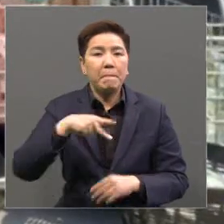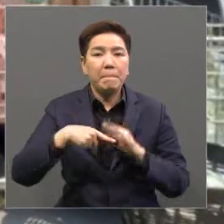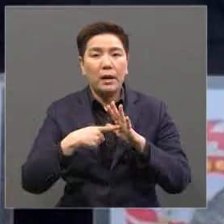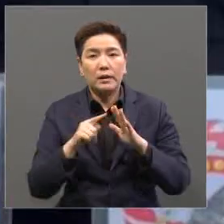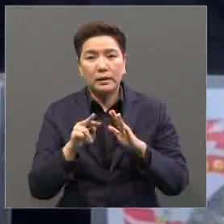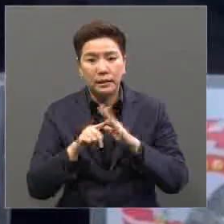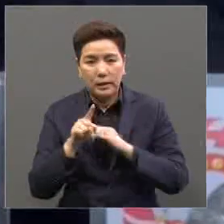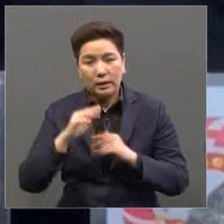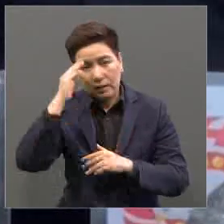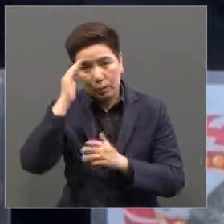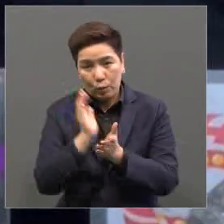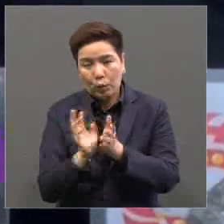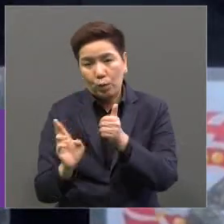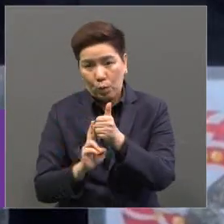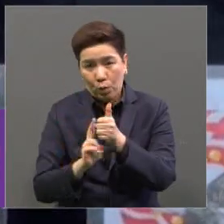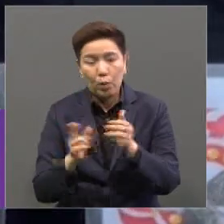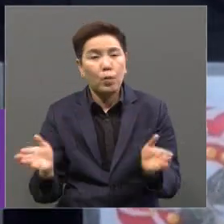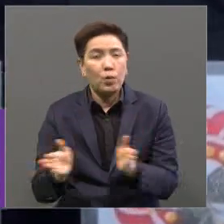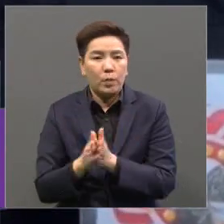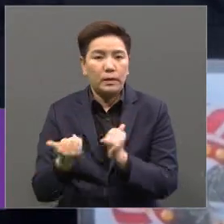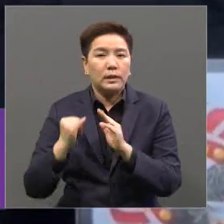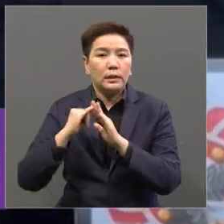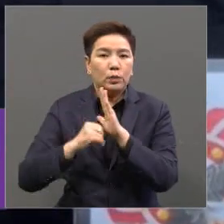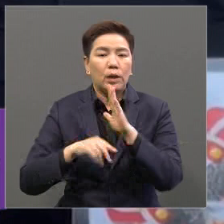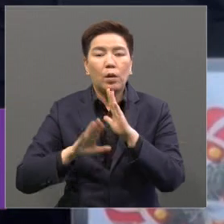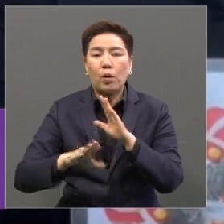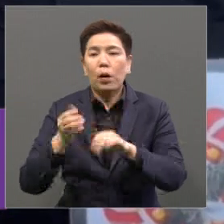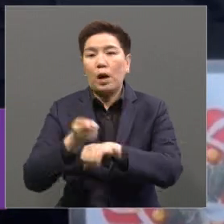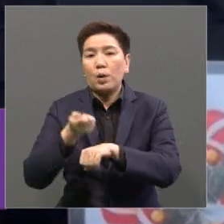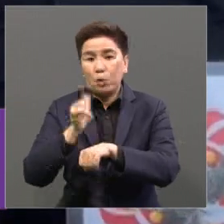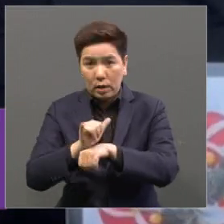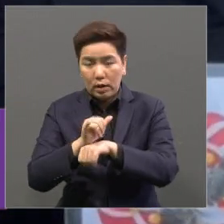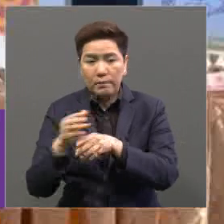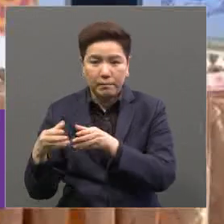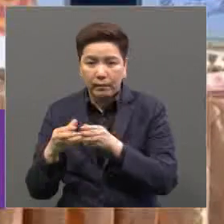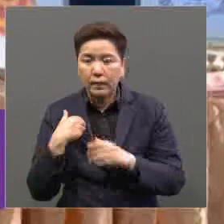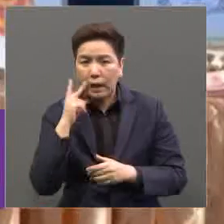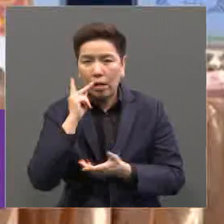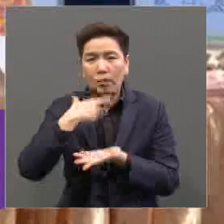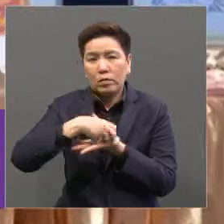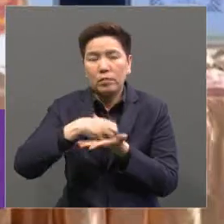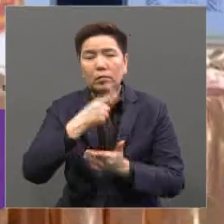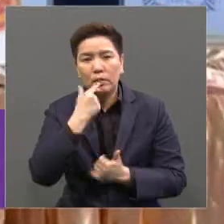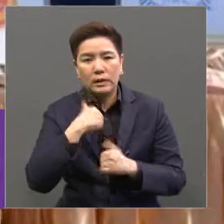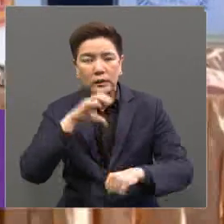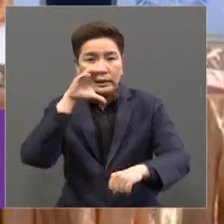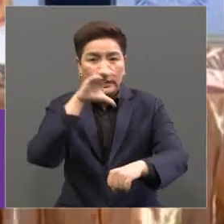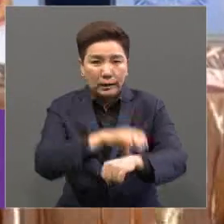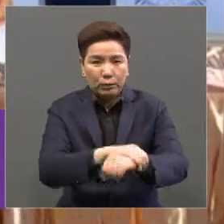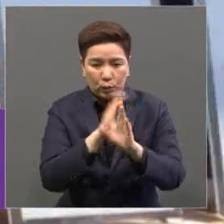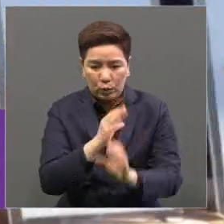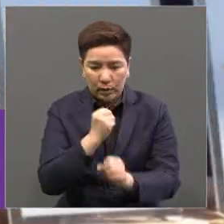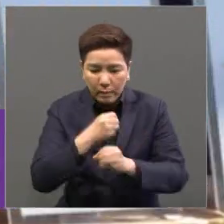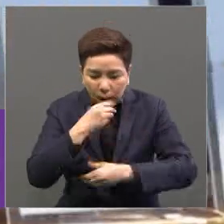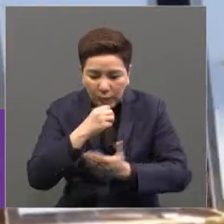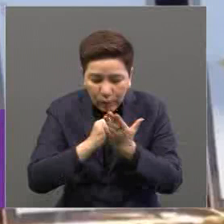าการตำรวจแห่งชาติพร้อมกับนายนิวัฒน์รุ่งสาครผู้ว่าราชการจังหวัดพระนครศรีอยุธยาแถลงข่าวร่วมกันครับจับกลุ่มผู้ต้องห